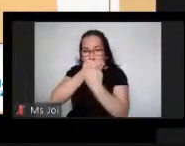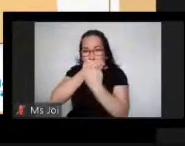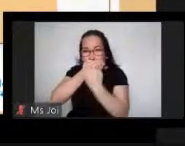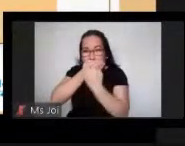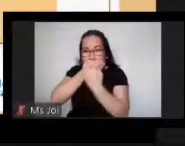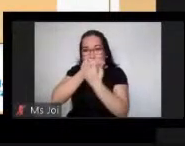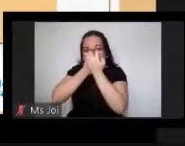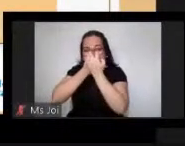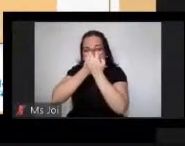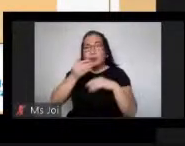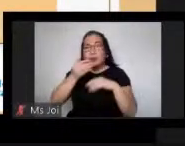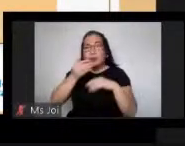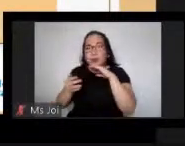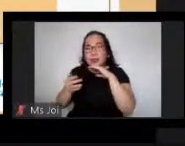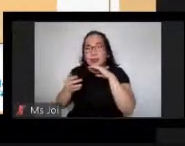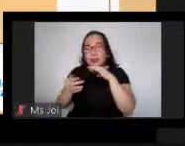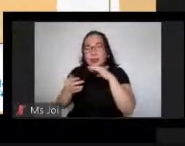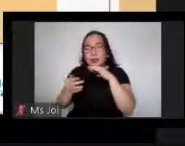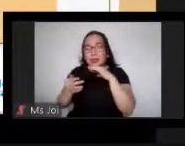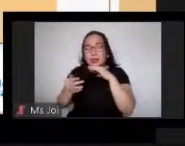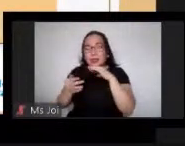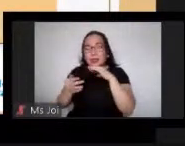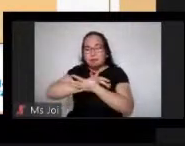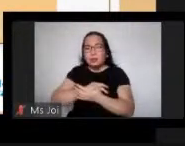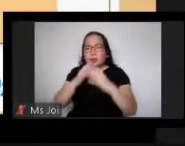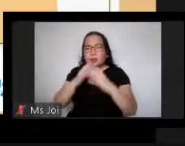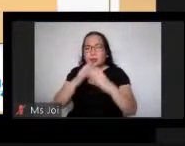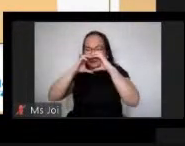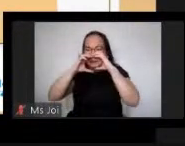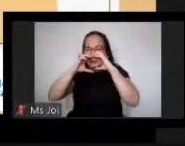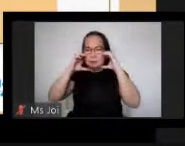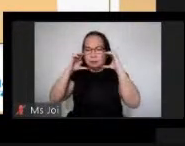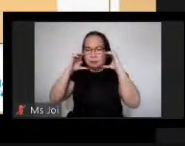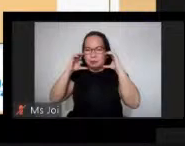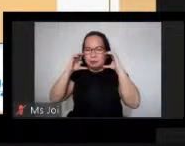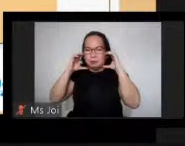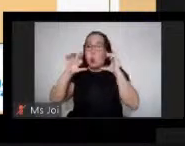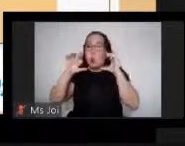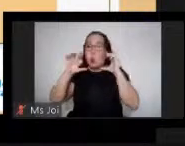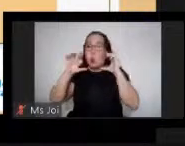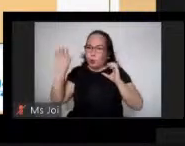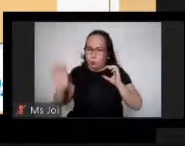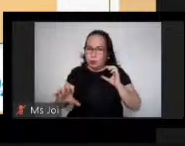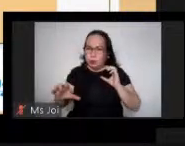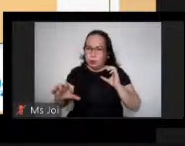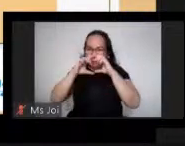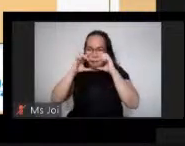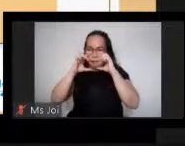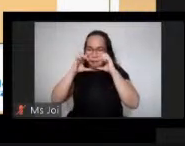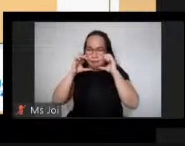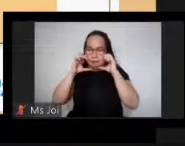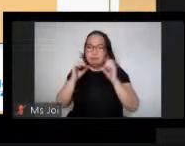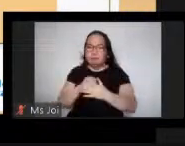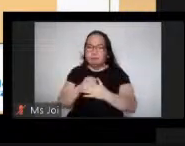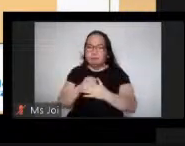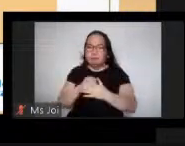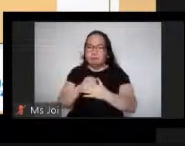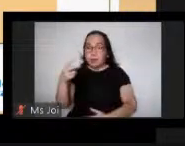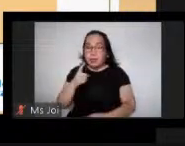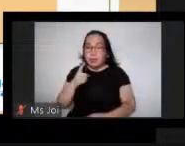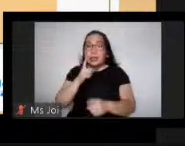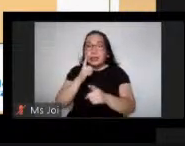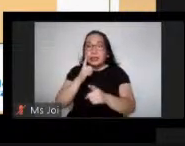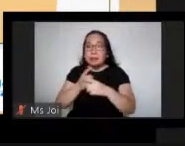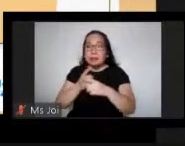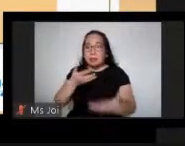at sa bibig. So, kailangan po talagang nakakover ito your face mask. And make sure proper fitting one.